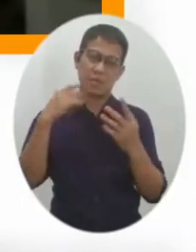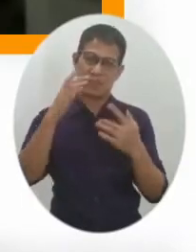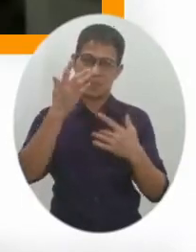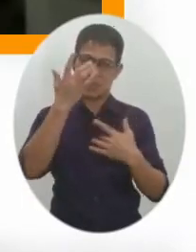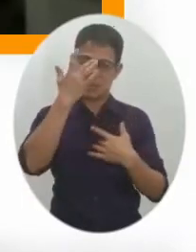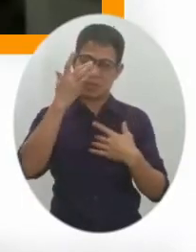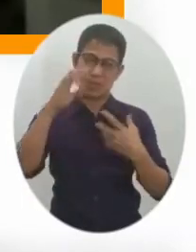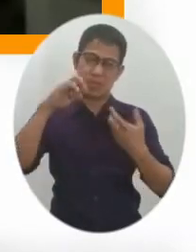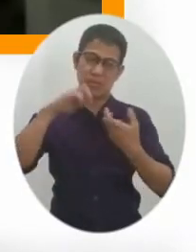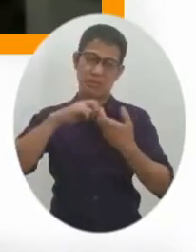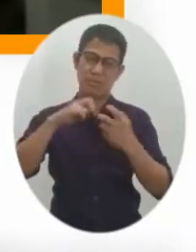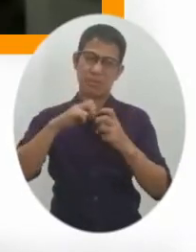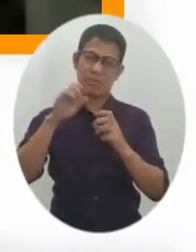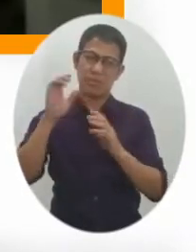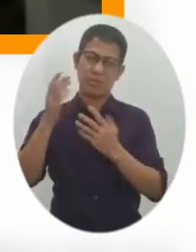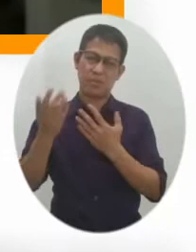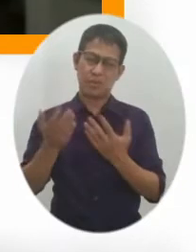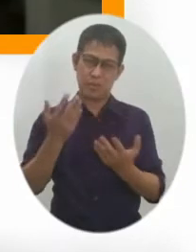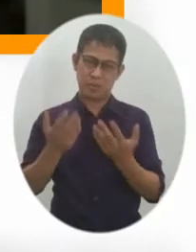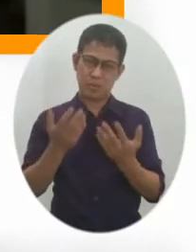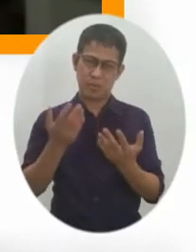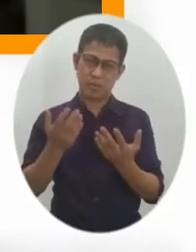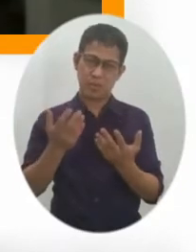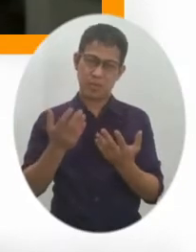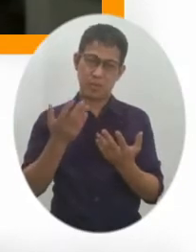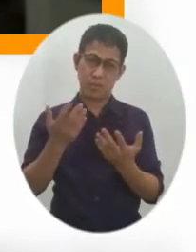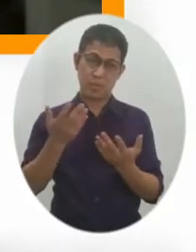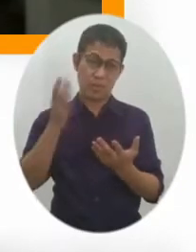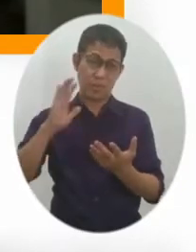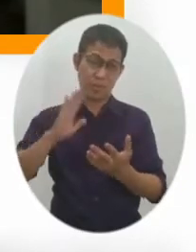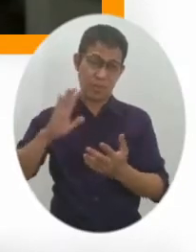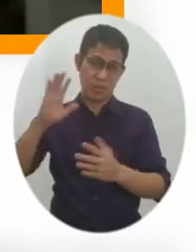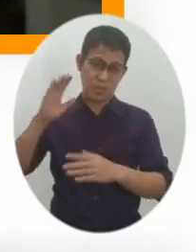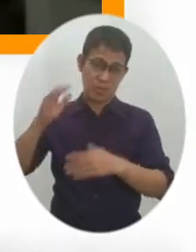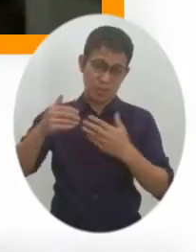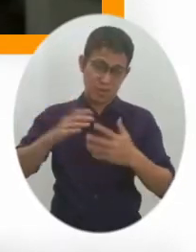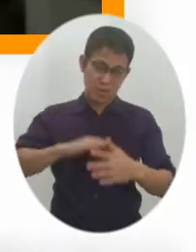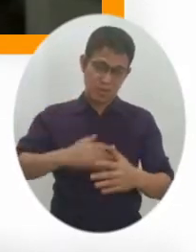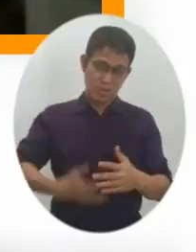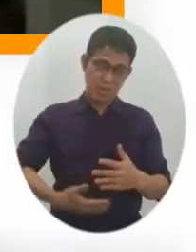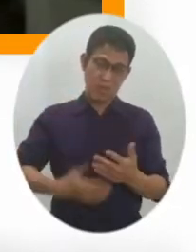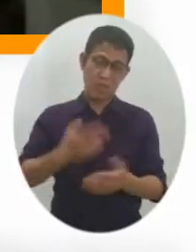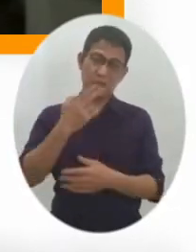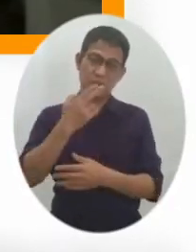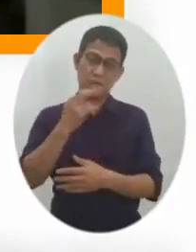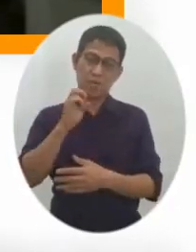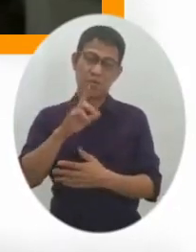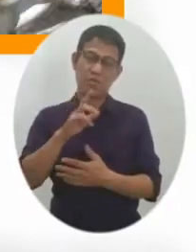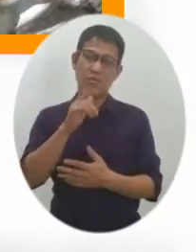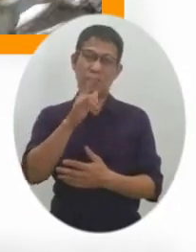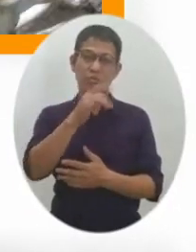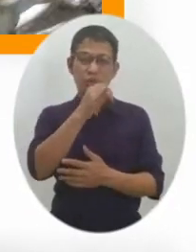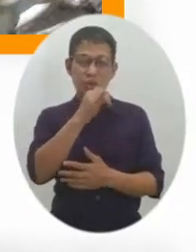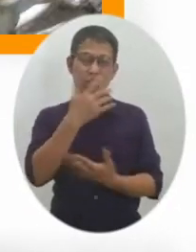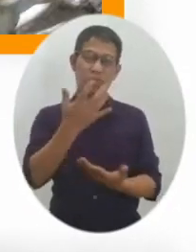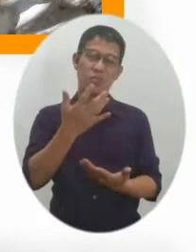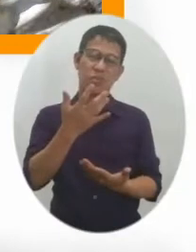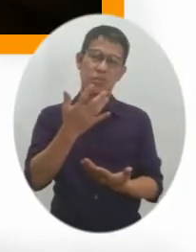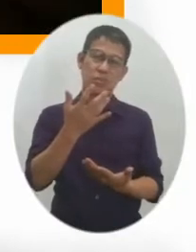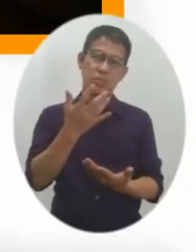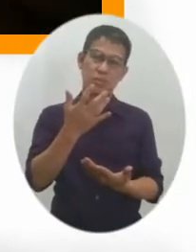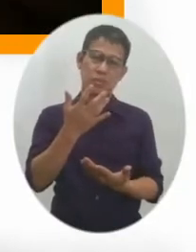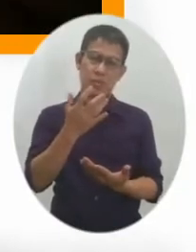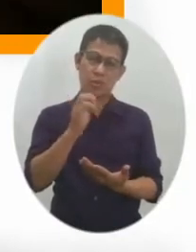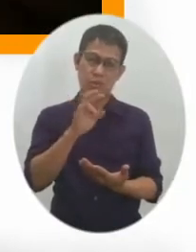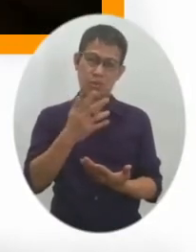kung merong problema. Maaaring ang dahilan ay habang nagbubuntis ang ina, nagsisigarilyo o